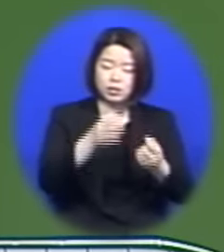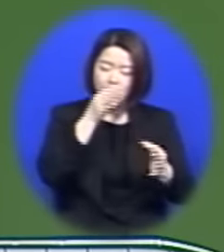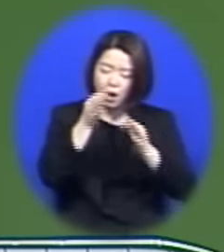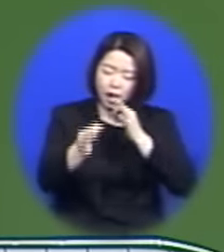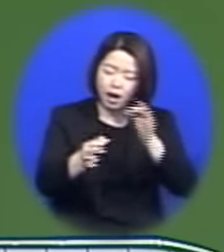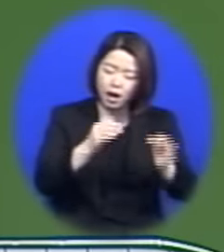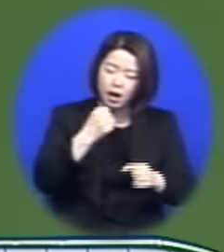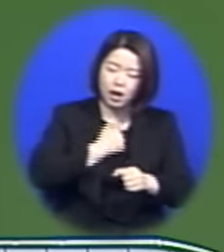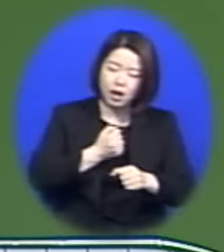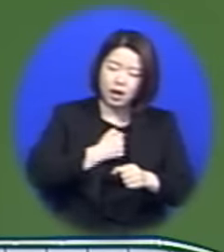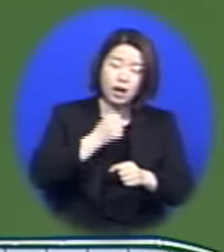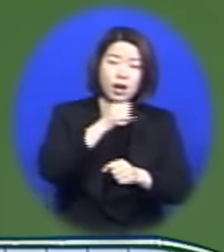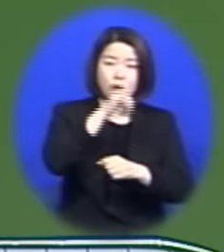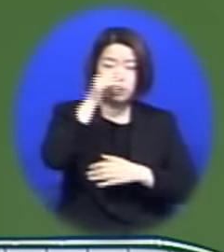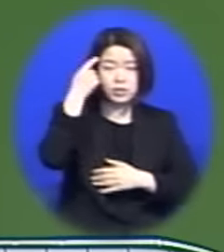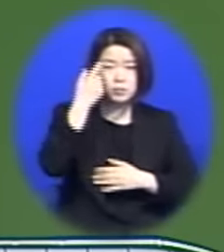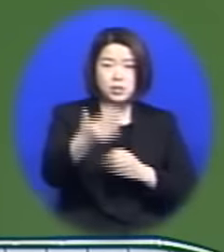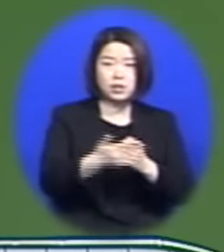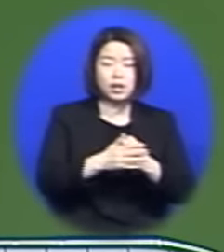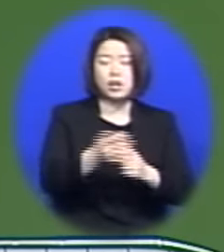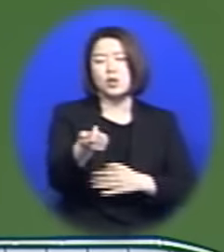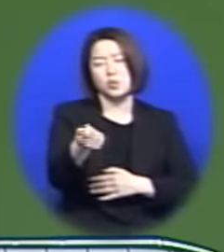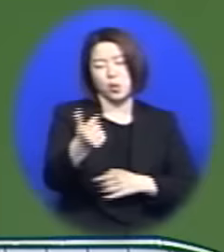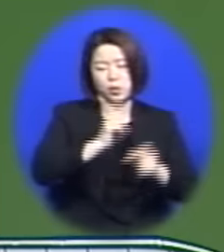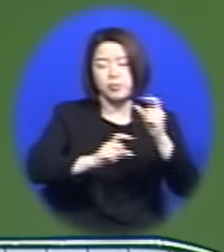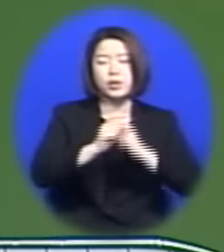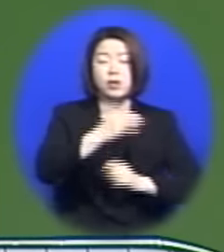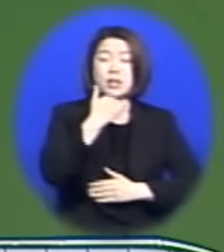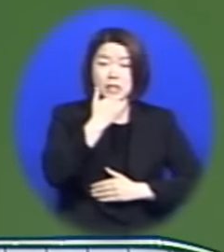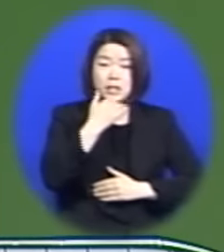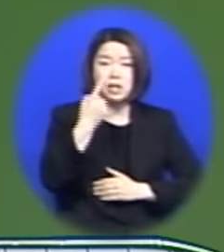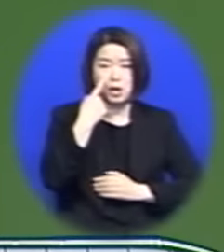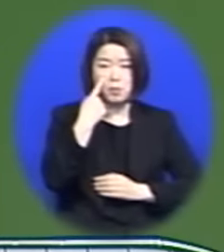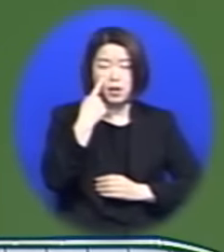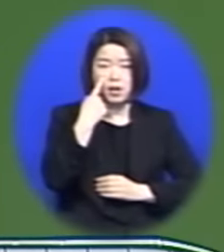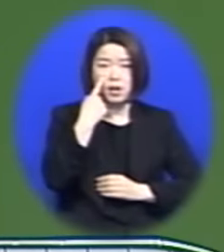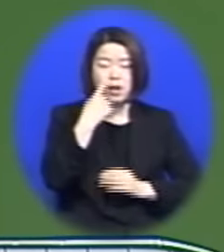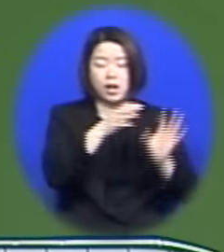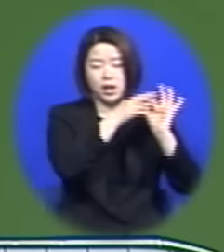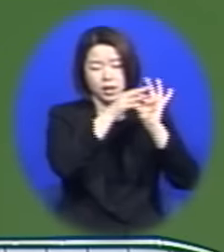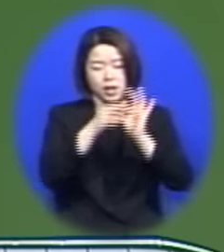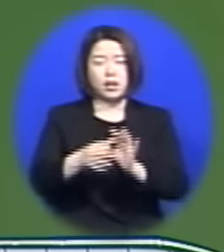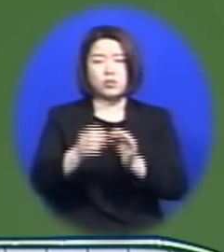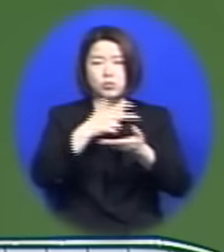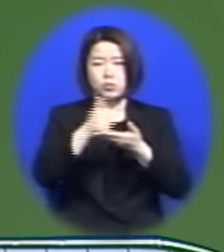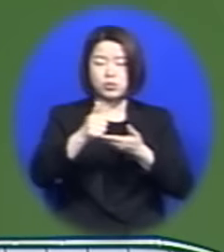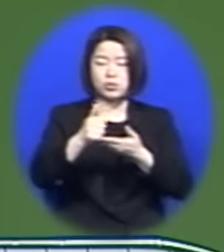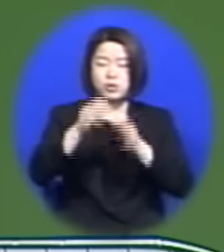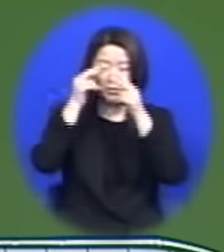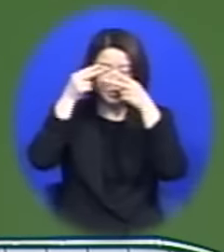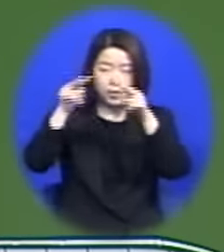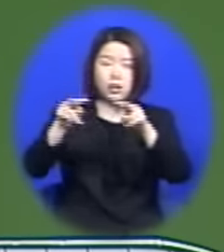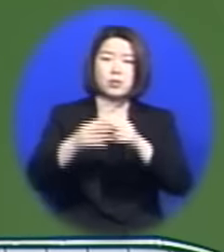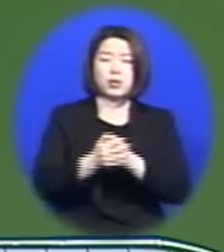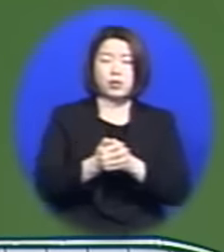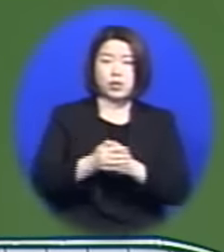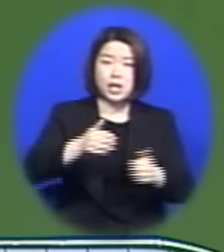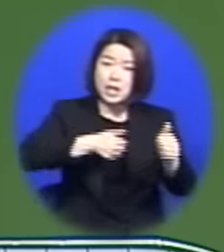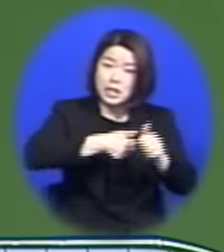계십니까 조금만 더 기다려 보세요 계속 주님을 바라보셔야 됩니다 이길